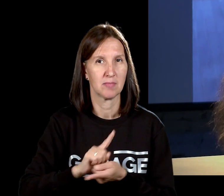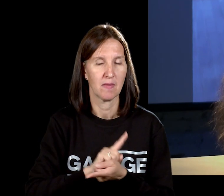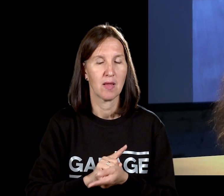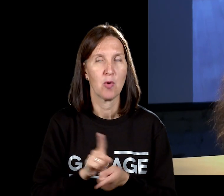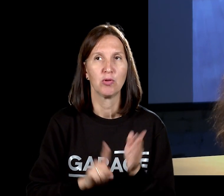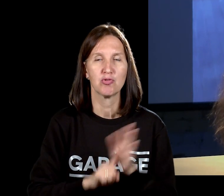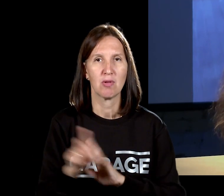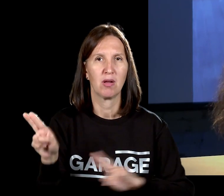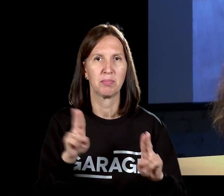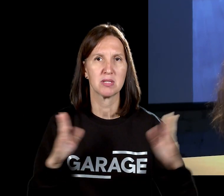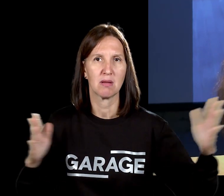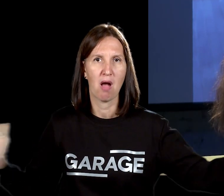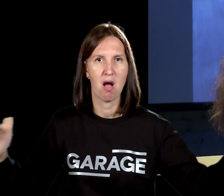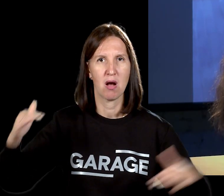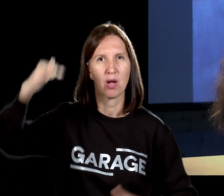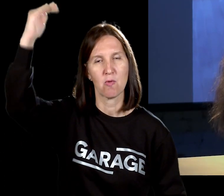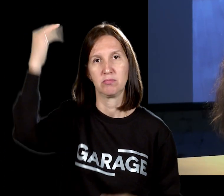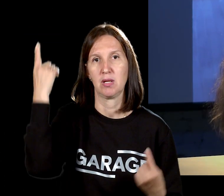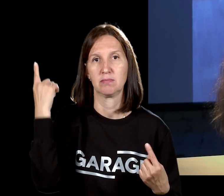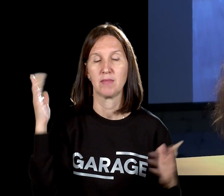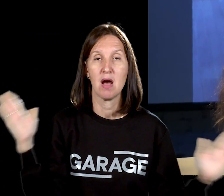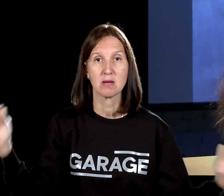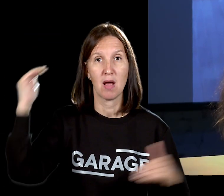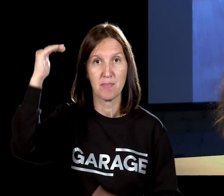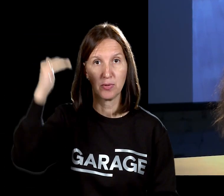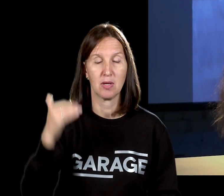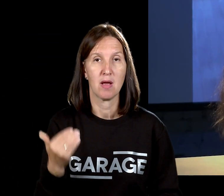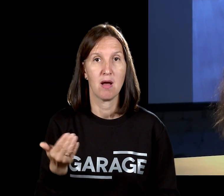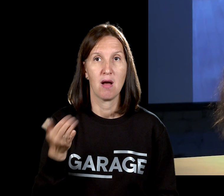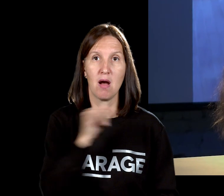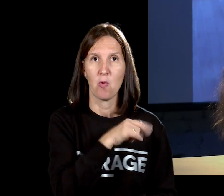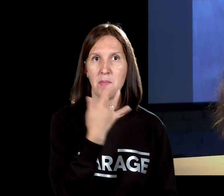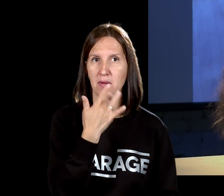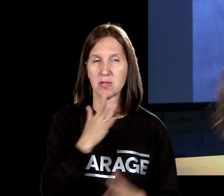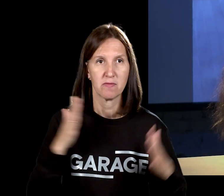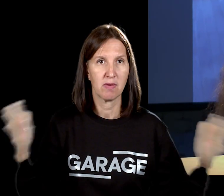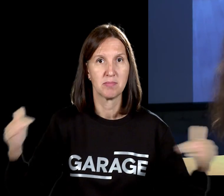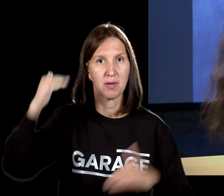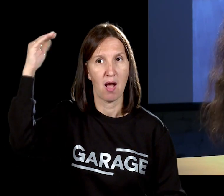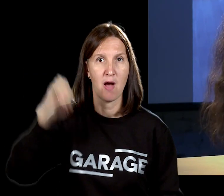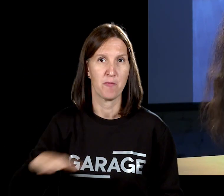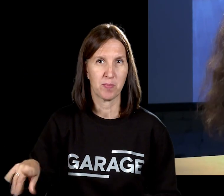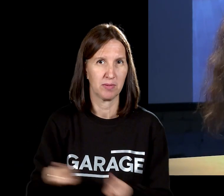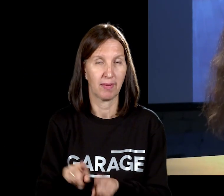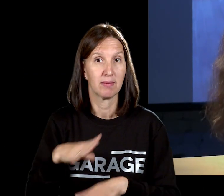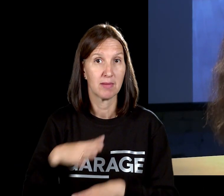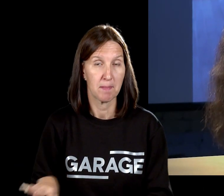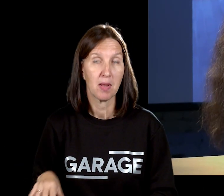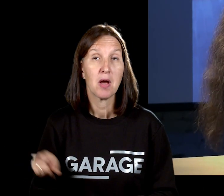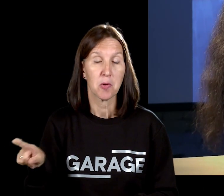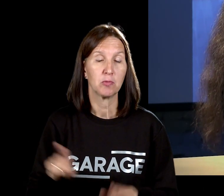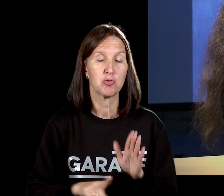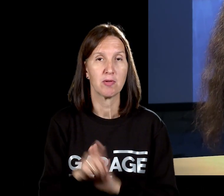огромная работа. Да. Тот масштаб живописи, который существовал в американском искусстве, до этого не существовал в европейском. И он начинает